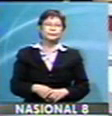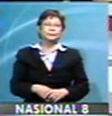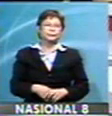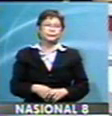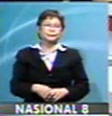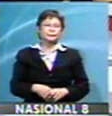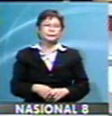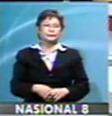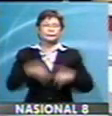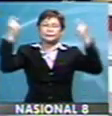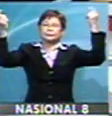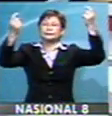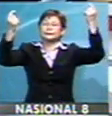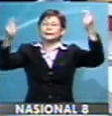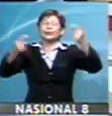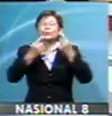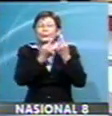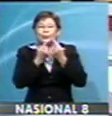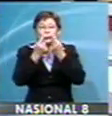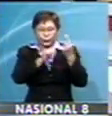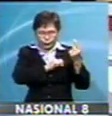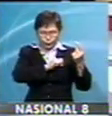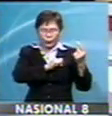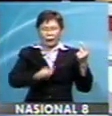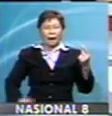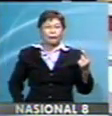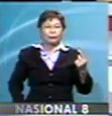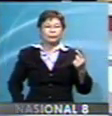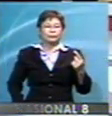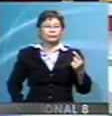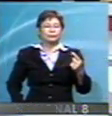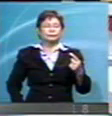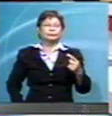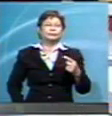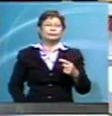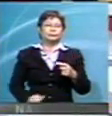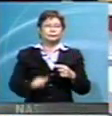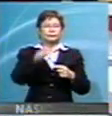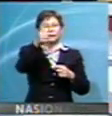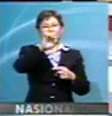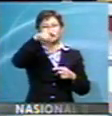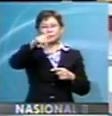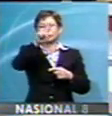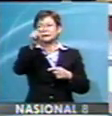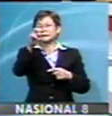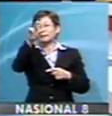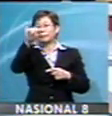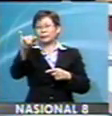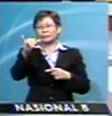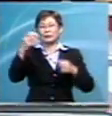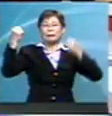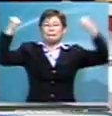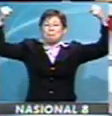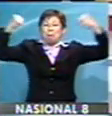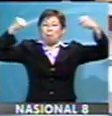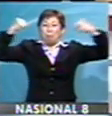2010 Sempena hari keputeraan yang di-pertuan agong tuanku Abdul Halim Azam Shah allaharham ASP Mohamad zamri Abdul Hamid antara perwira